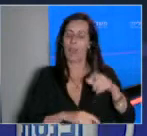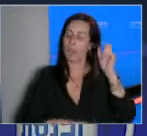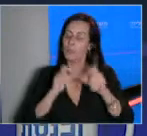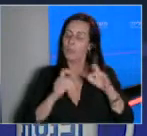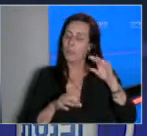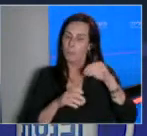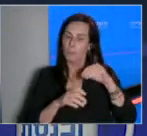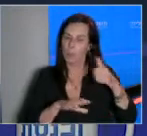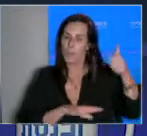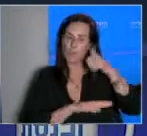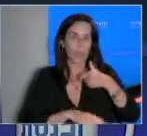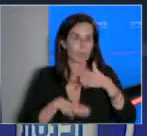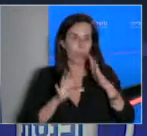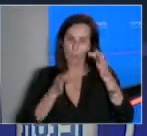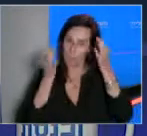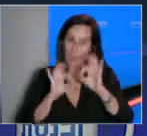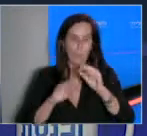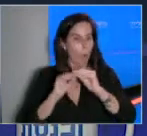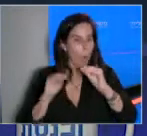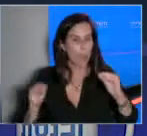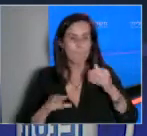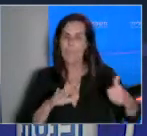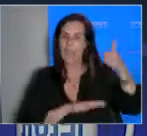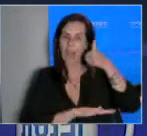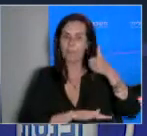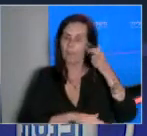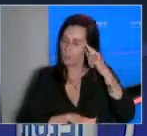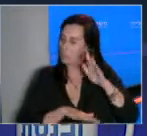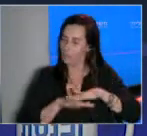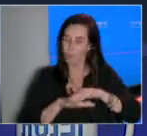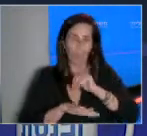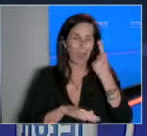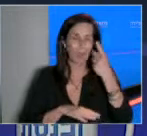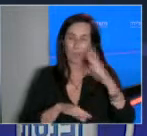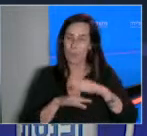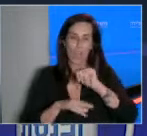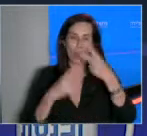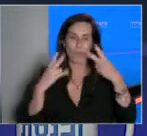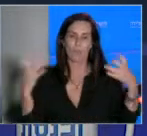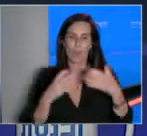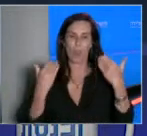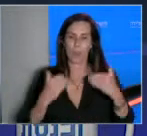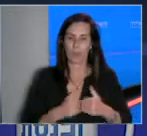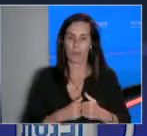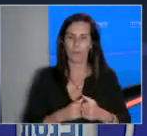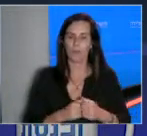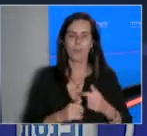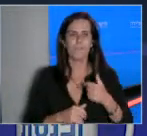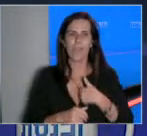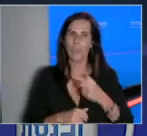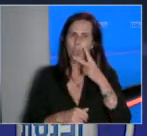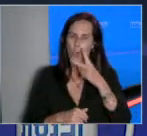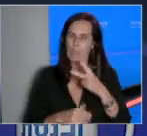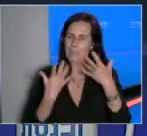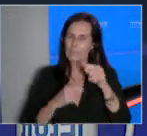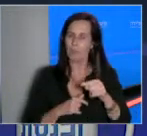האנשים שנמצאים בחזית, כי אני מאוד מעריך מורים, מנהלים, אני חושב שזה מקצוע, אחד המקצועות החשובים ביותר בחברה המודרנית. ואני רואה